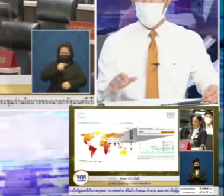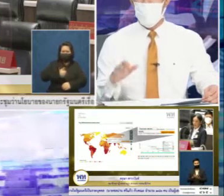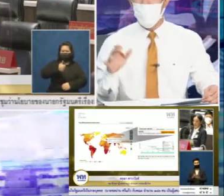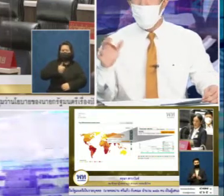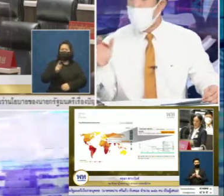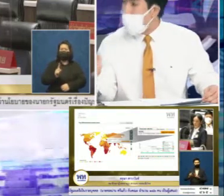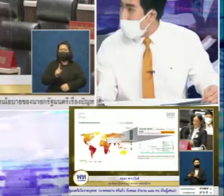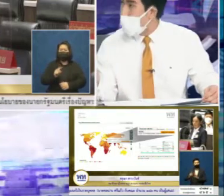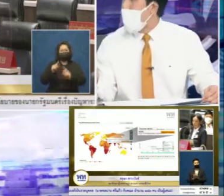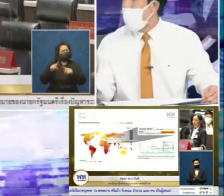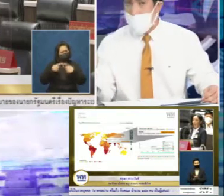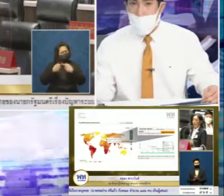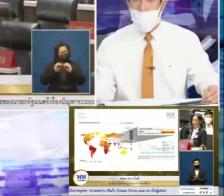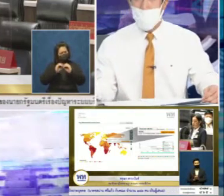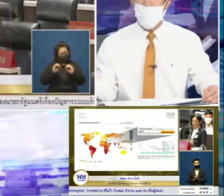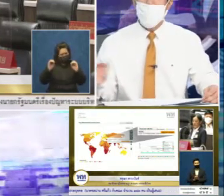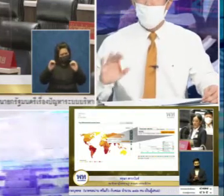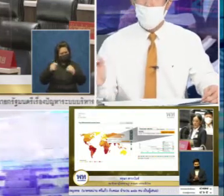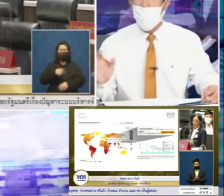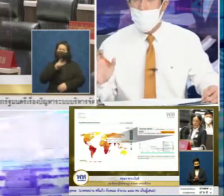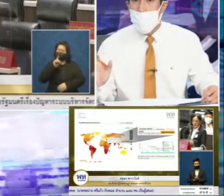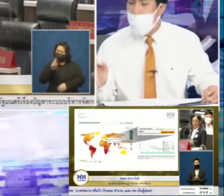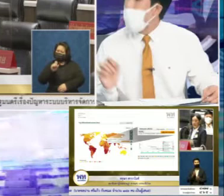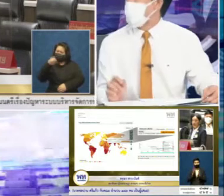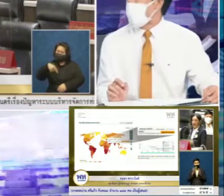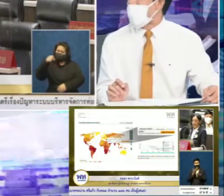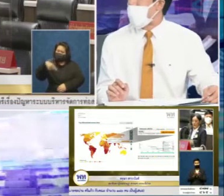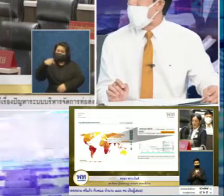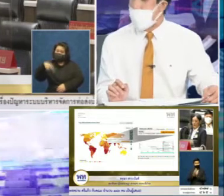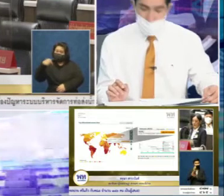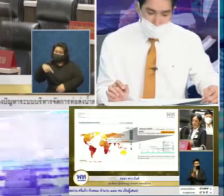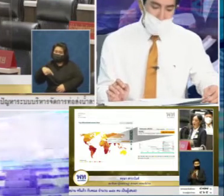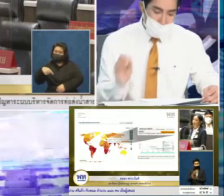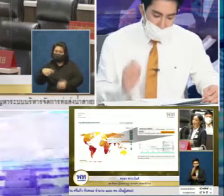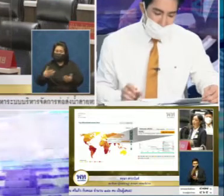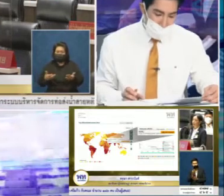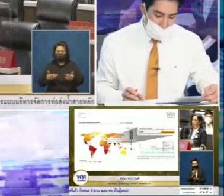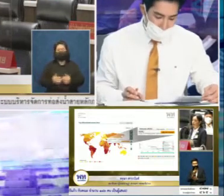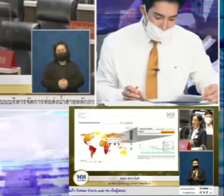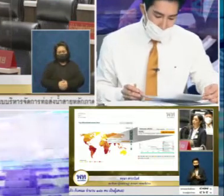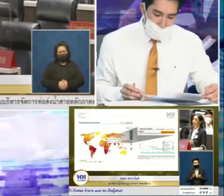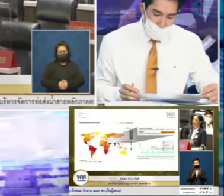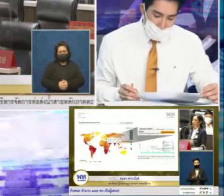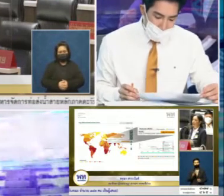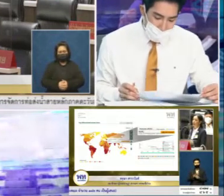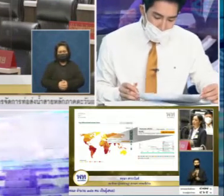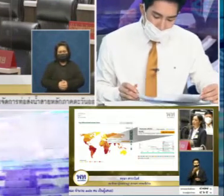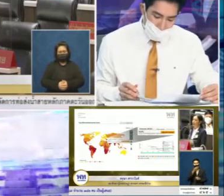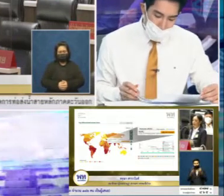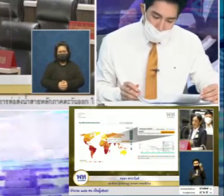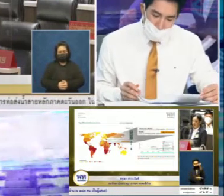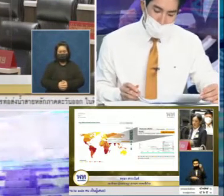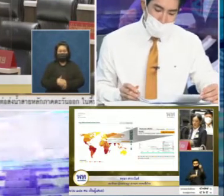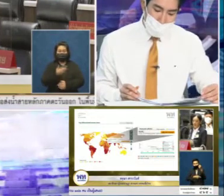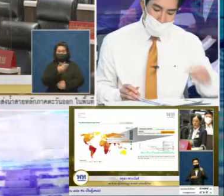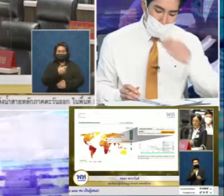ากับทางเหมืองทองอัคราเพื่อที่จะเหมือนกับว่าจะได้ล้มคดีกันอย่างนี้นะเธอก็กล่าวหาแบบนี้ทีนี้ว่า